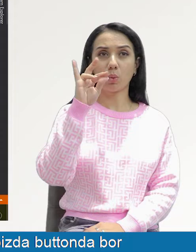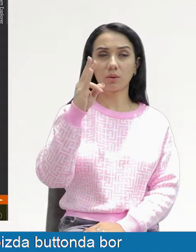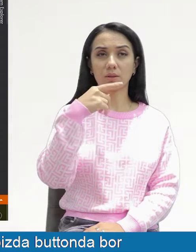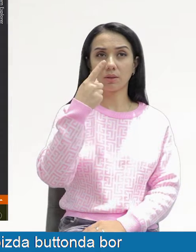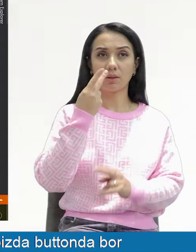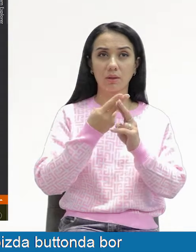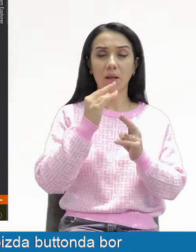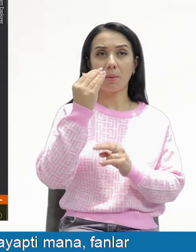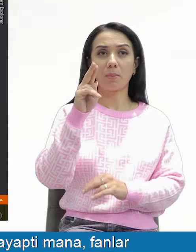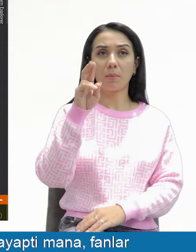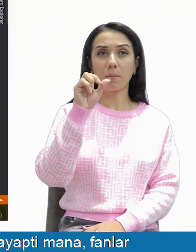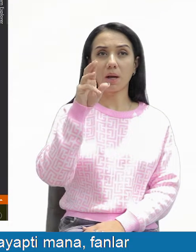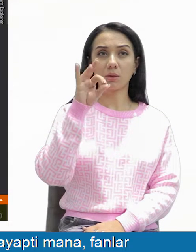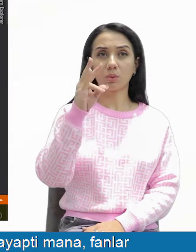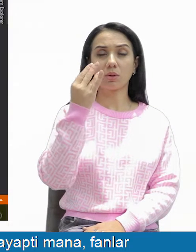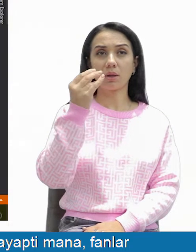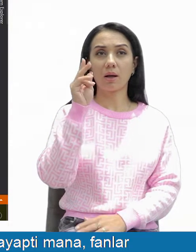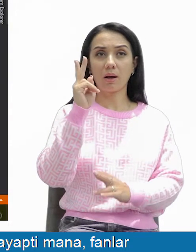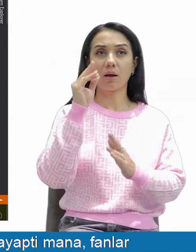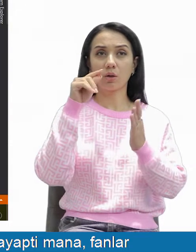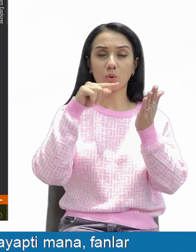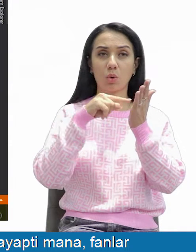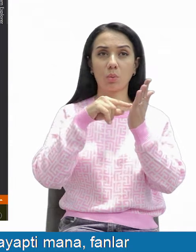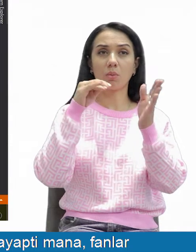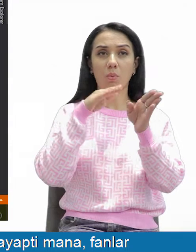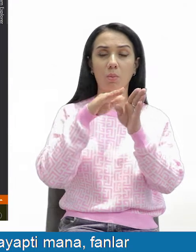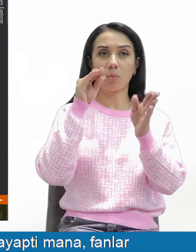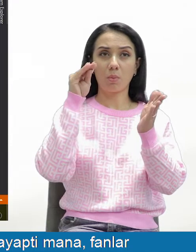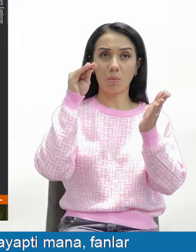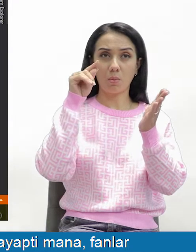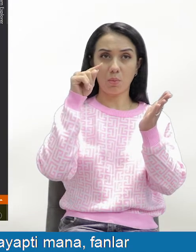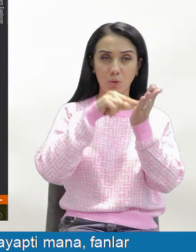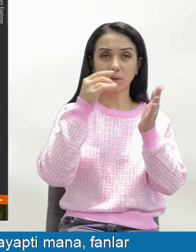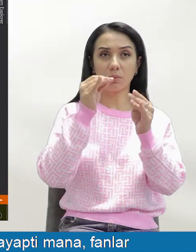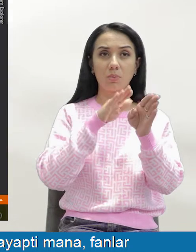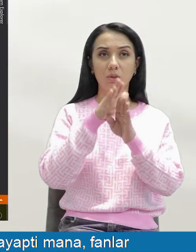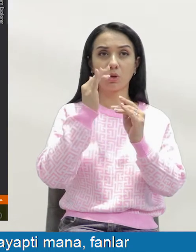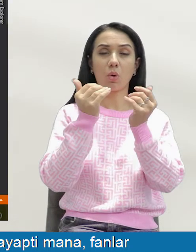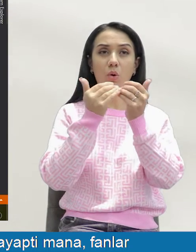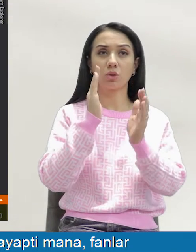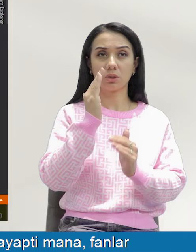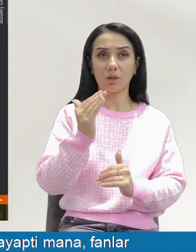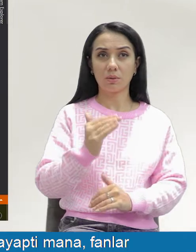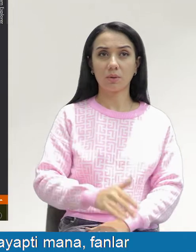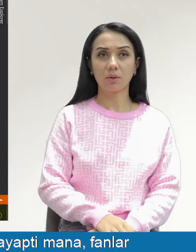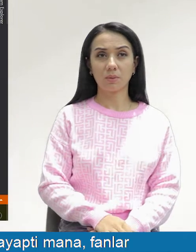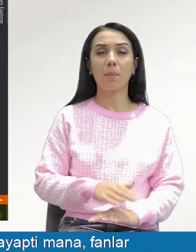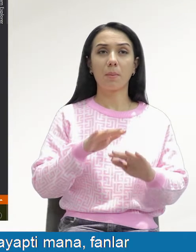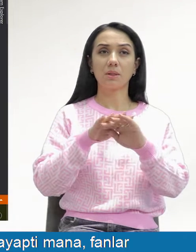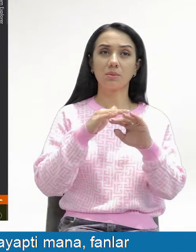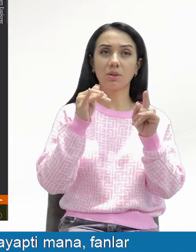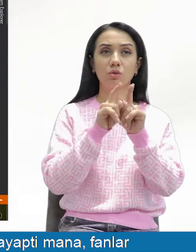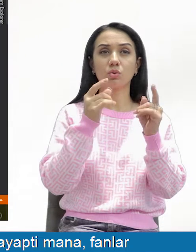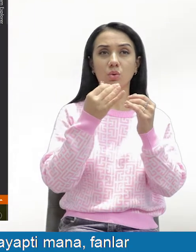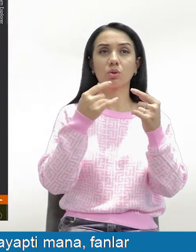buttonda bor ekan qam knopkani bossak bajariladi bu knopkani bossak u joy ochilyapti mana matematika shunga